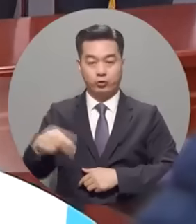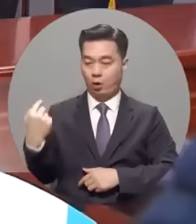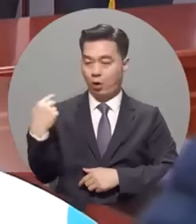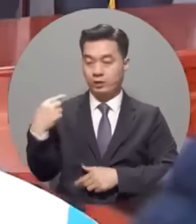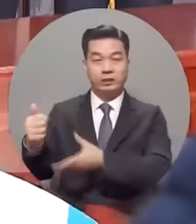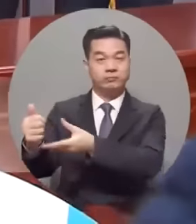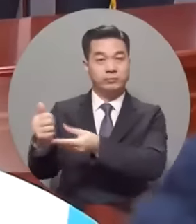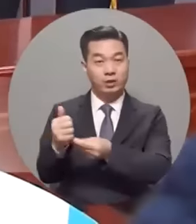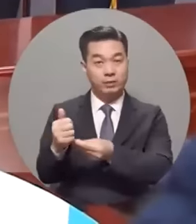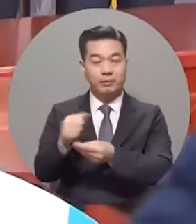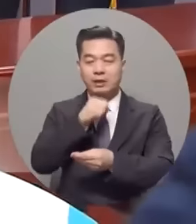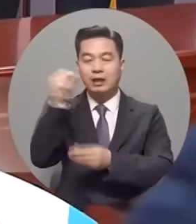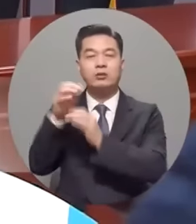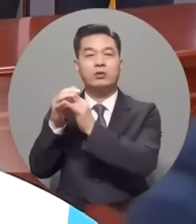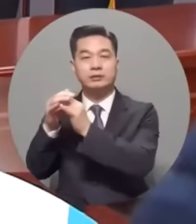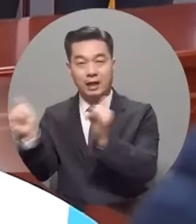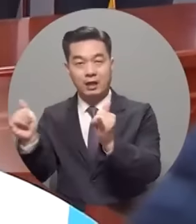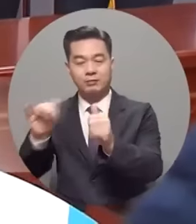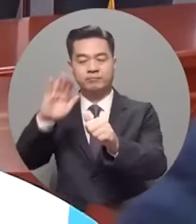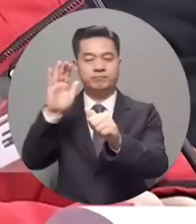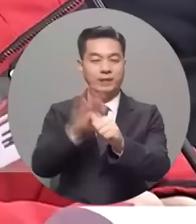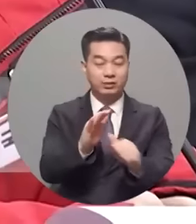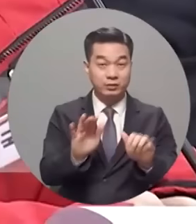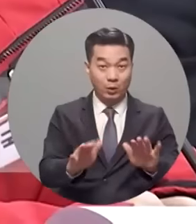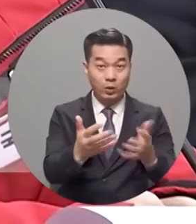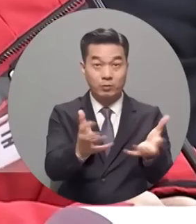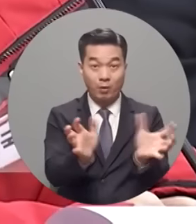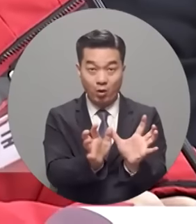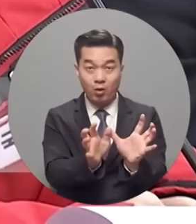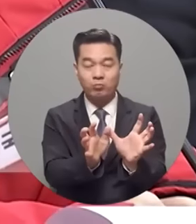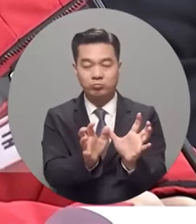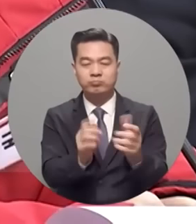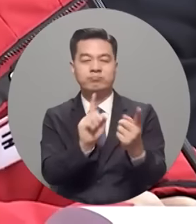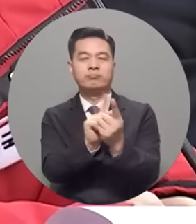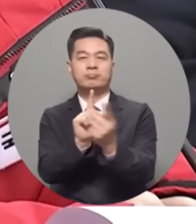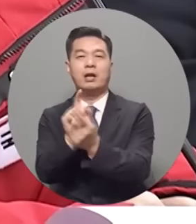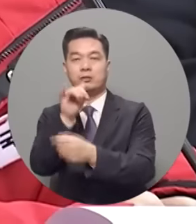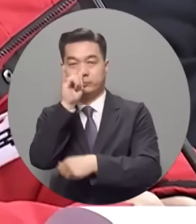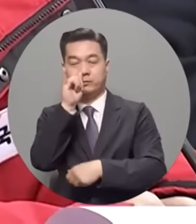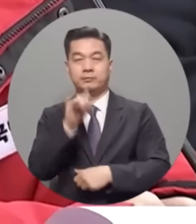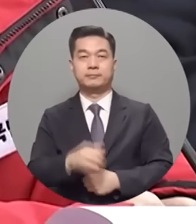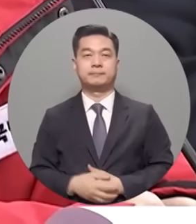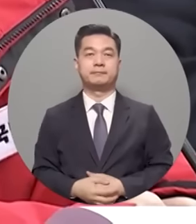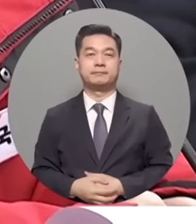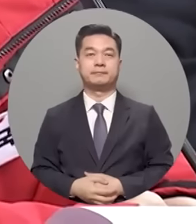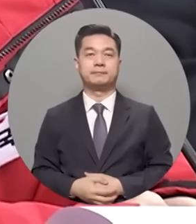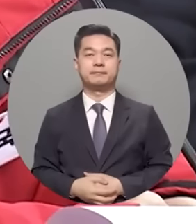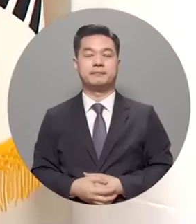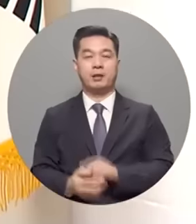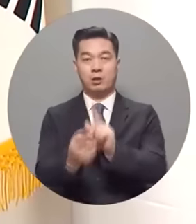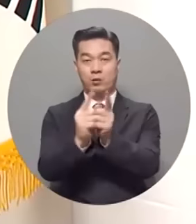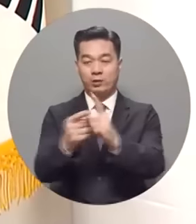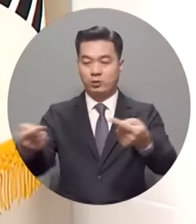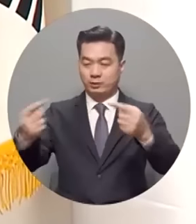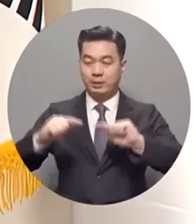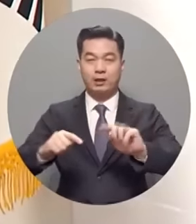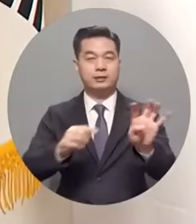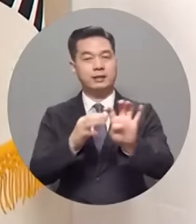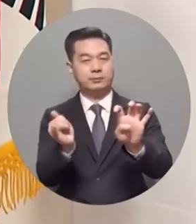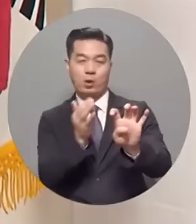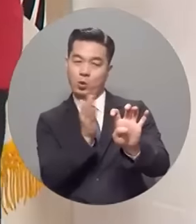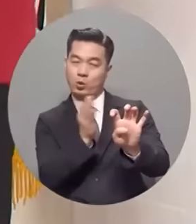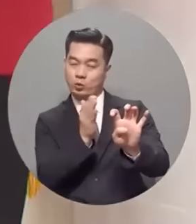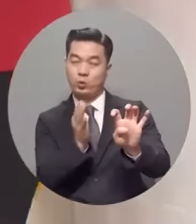중 당선된 사람들과 오늘은 낙선자와 잇따라 만났습니다. 회동 참석자만 40여 명에